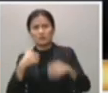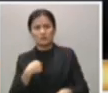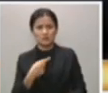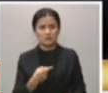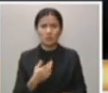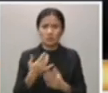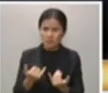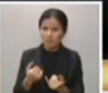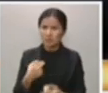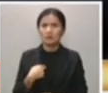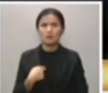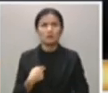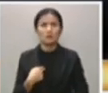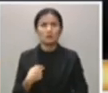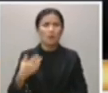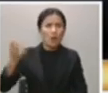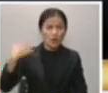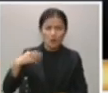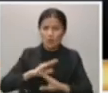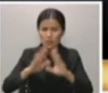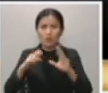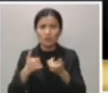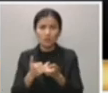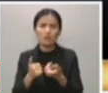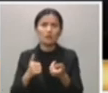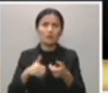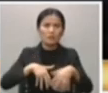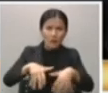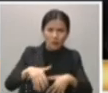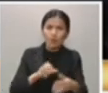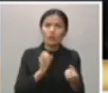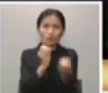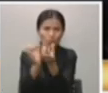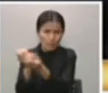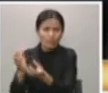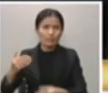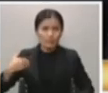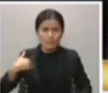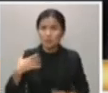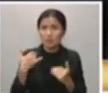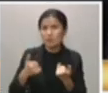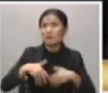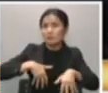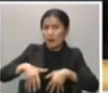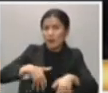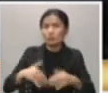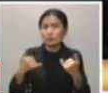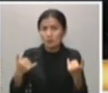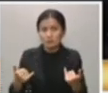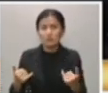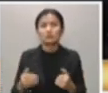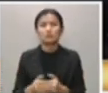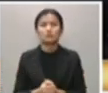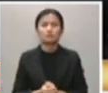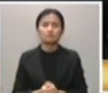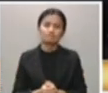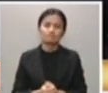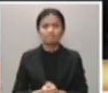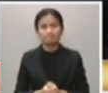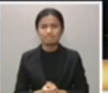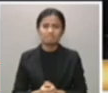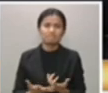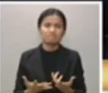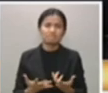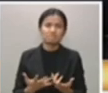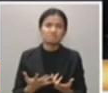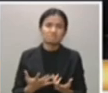พี่น้องเกษตรกรส่วนใหญ่จนถึงวันนี้พวกเขาก็ยังไม่มีท่าทีว่ากำลังจะฟื้